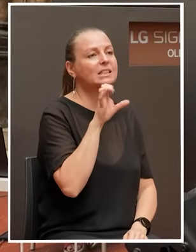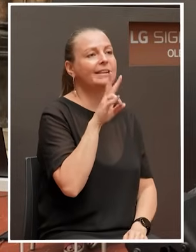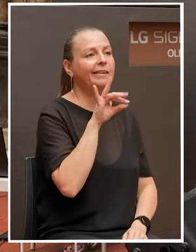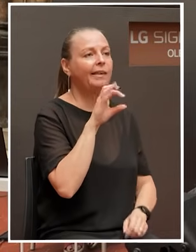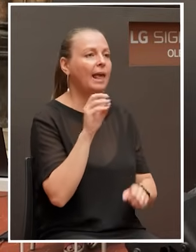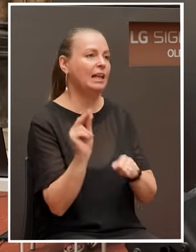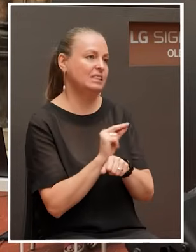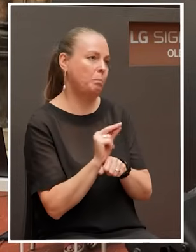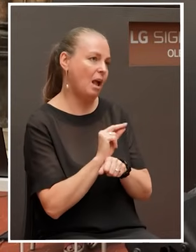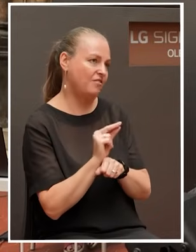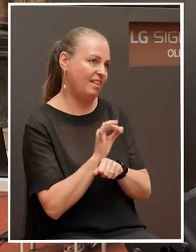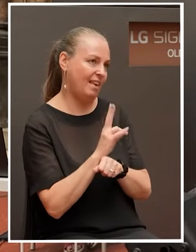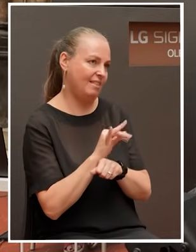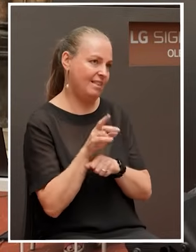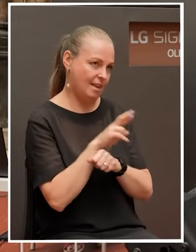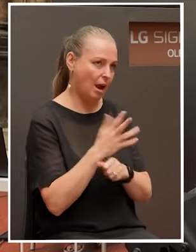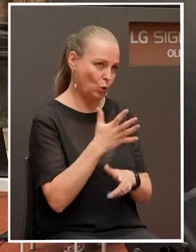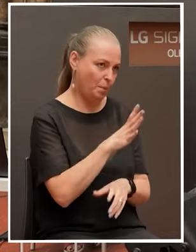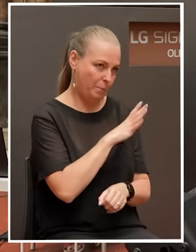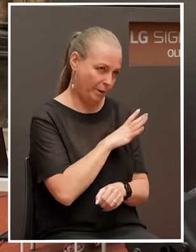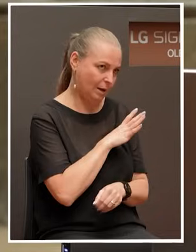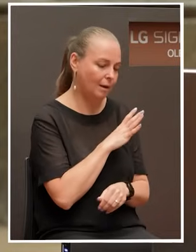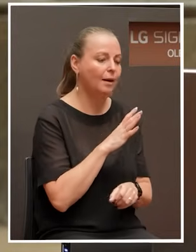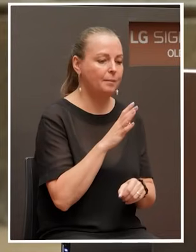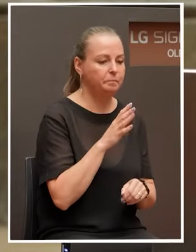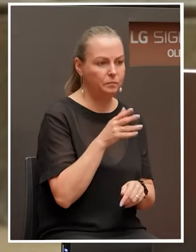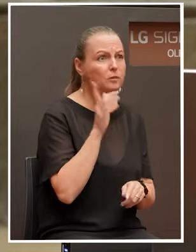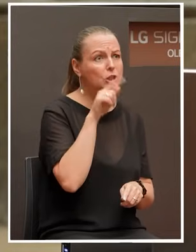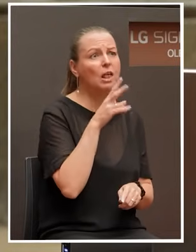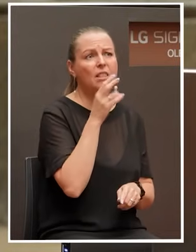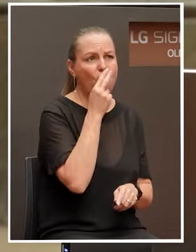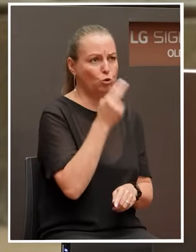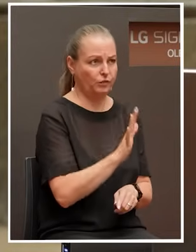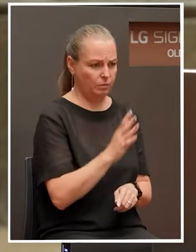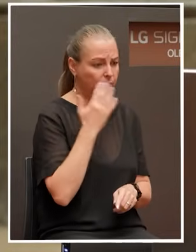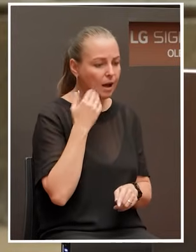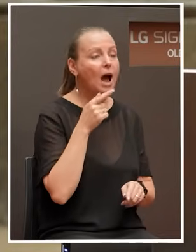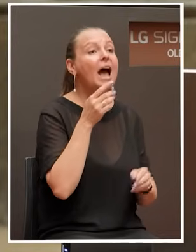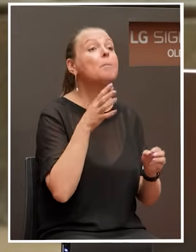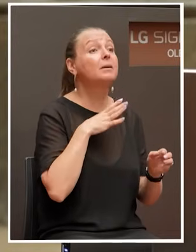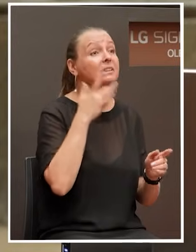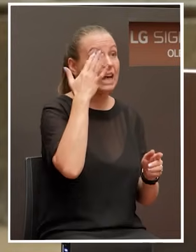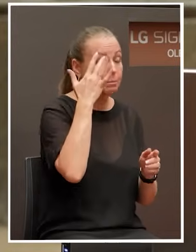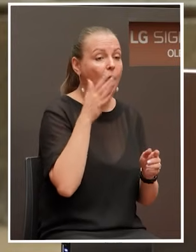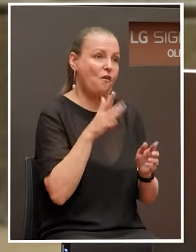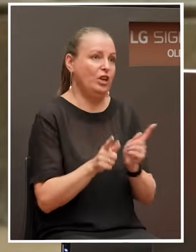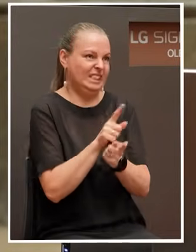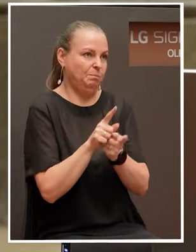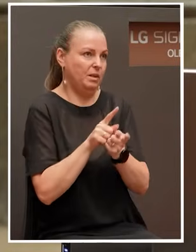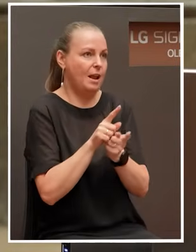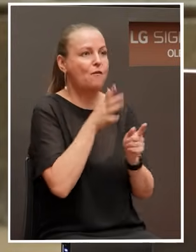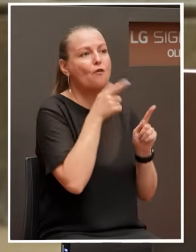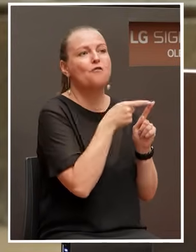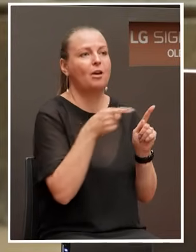зафиксировать либо с помощью рентгена, либо невооруженным глазом. То есть то изменение замысла, которое происходит в